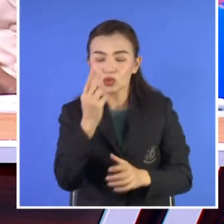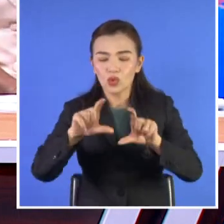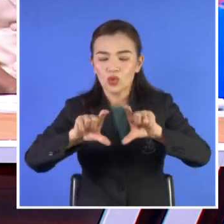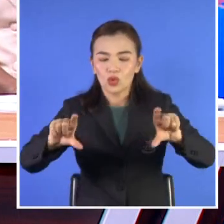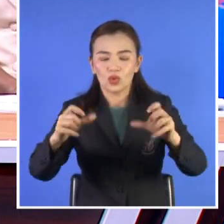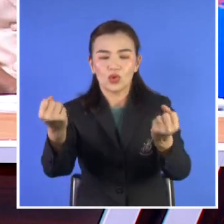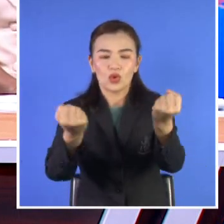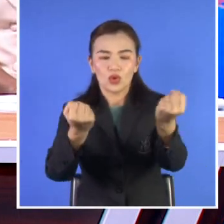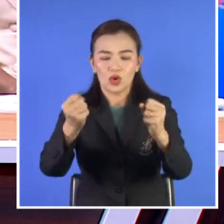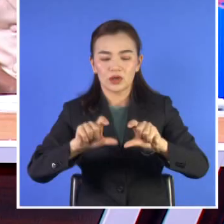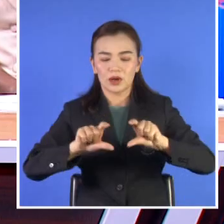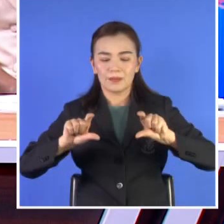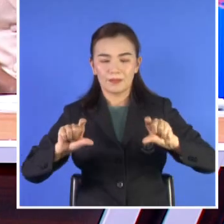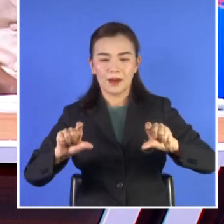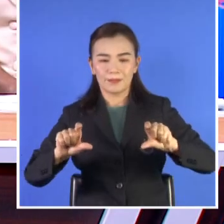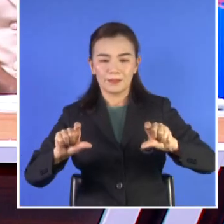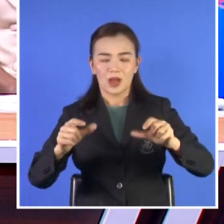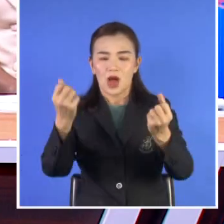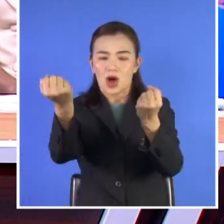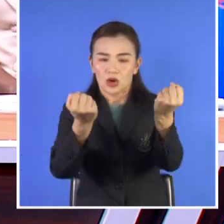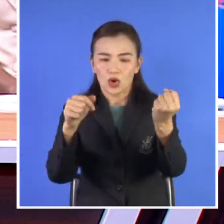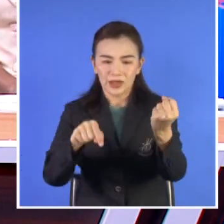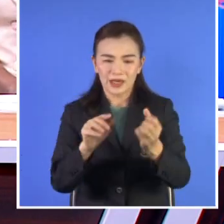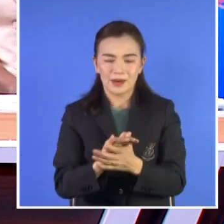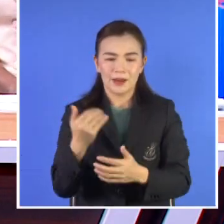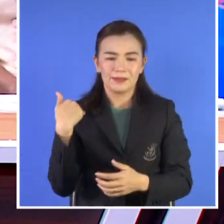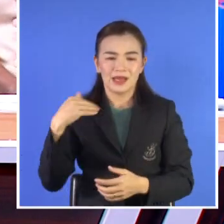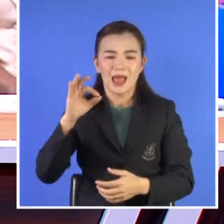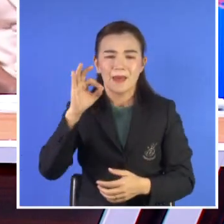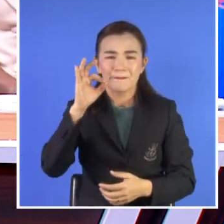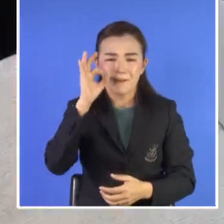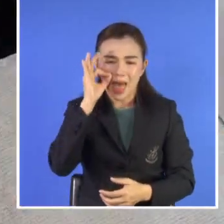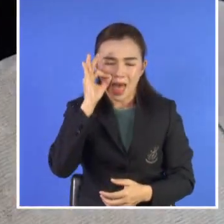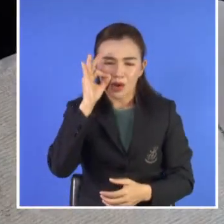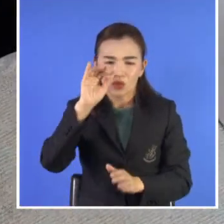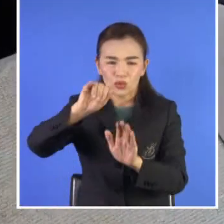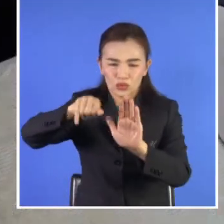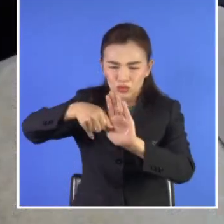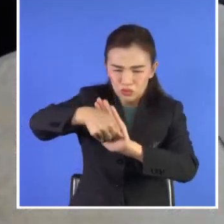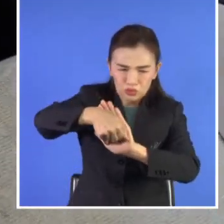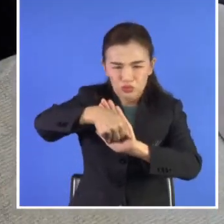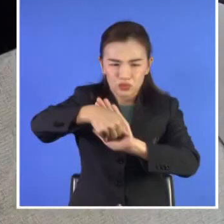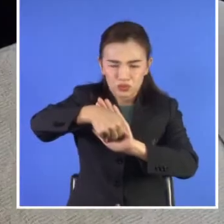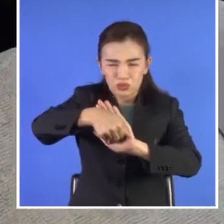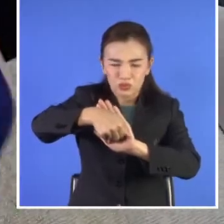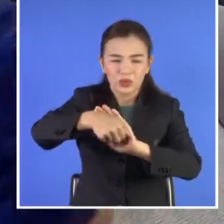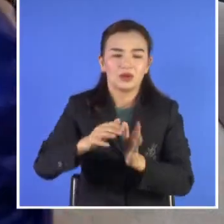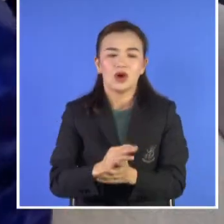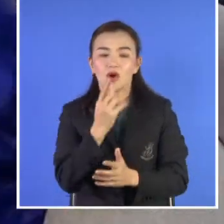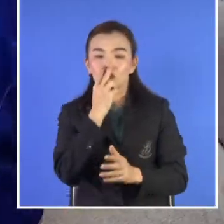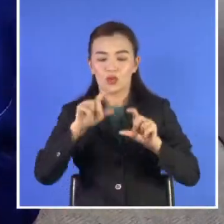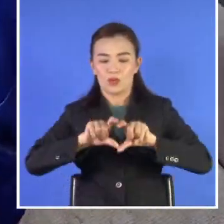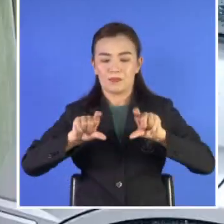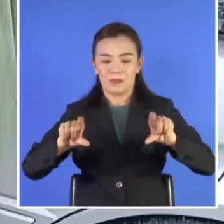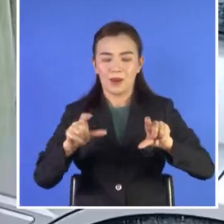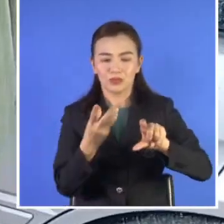แต่เรื่องของเรื่องทะเบียนรถหรือว่ารถคันนี้เนี่ยนะมีแมวเข้าไปติดอยู ่ ต้องช่วยก่อนนะช่วยก่อนแล้วเดี๋ยวค่อยส่องทะเบียนรถนะคุณผู้ชม